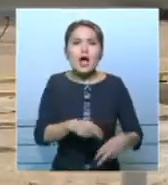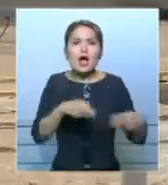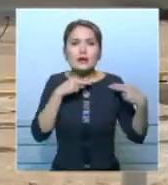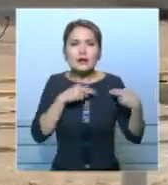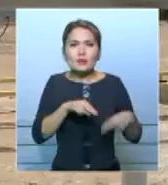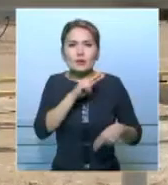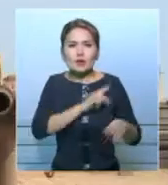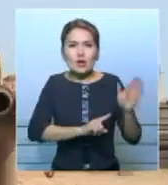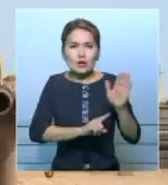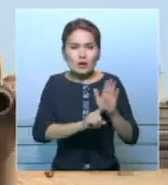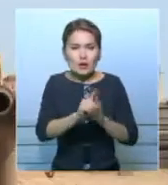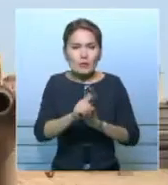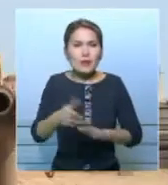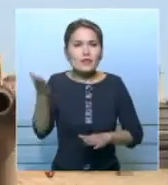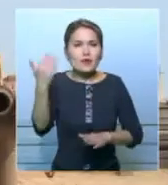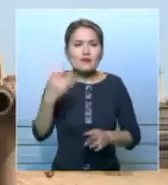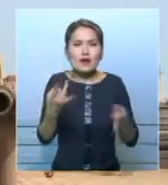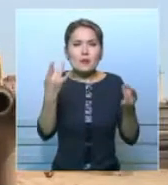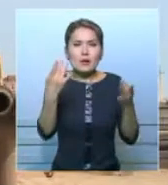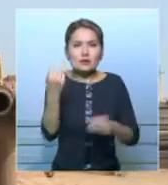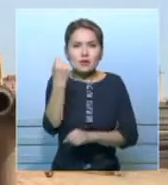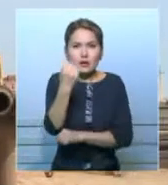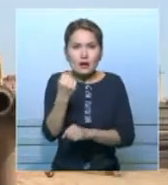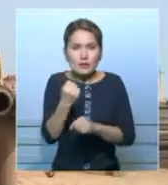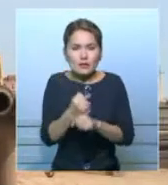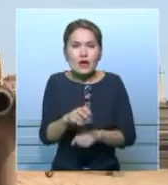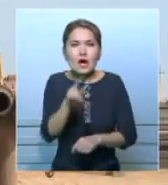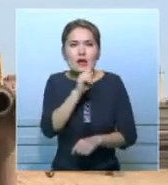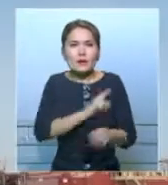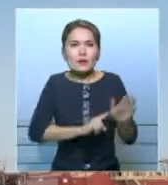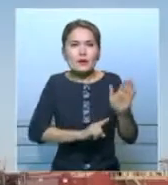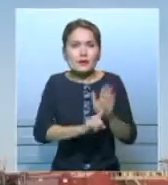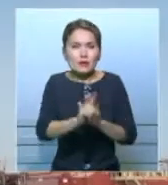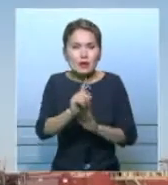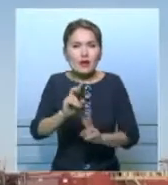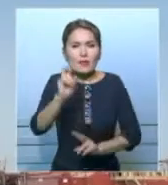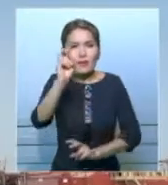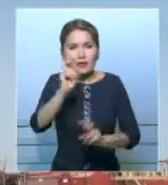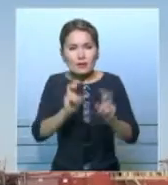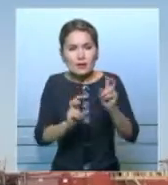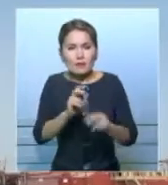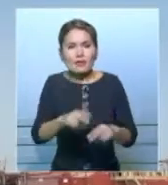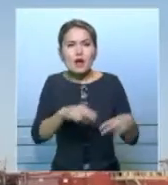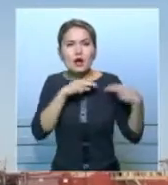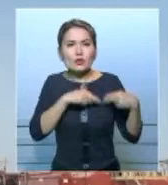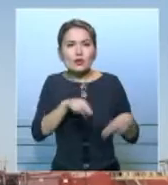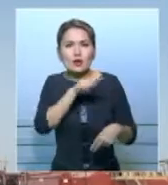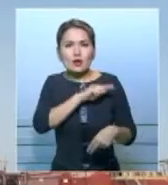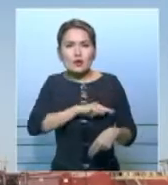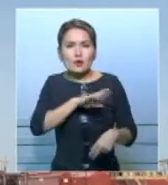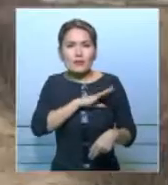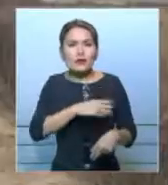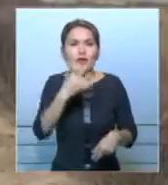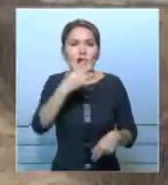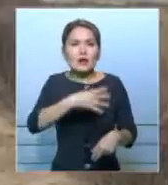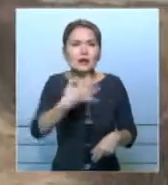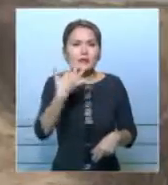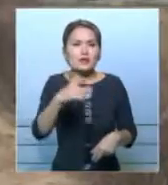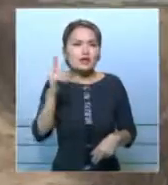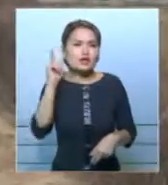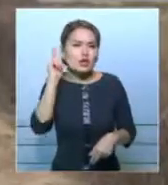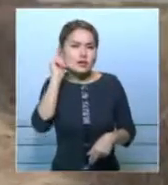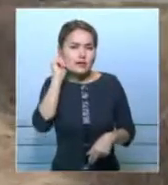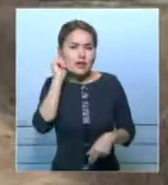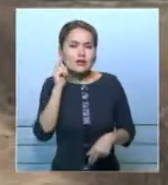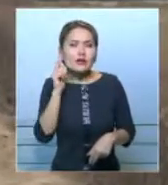жолын ұңғымадан жөндейтін жұмысынан бастап алған ол басшылық қызметке дейін көтерілген. 45 жастағы үміткер 25